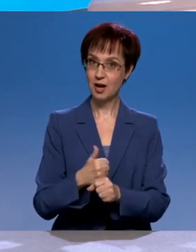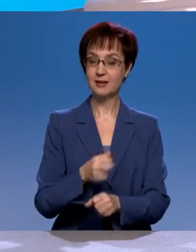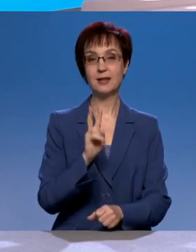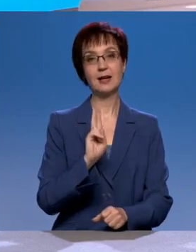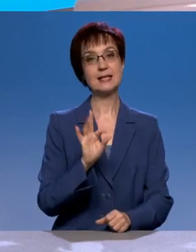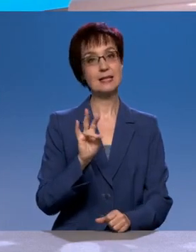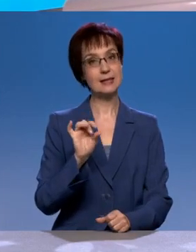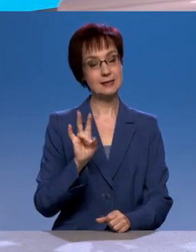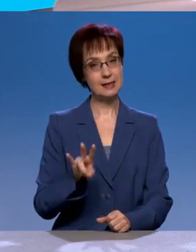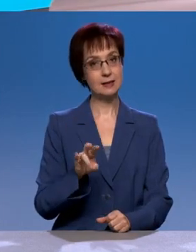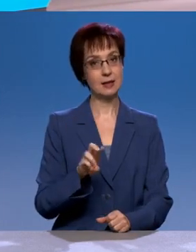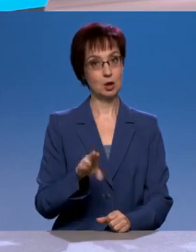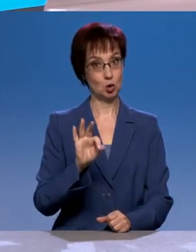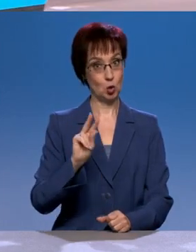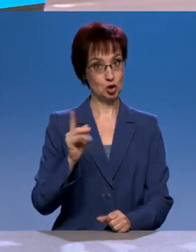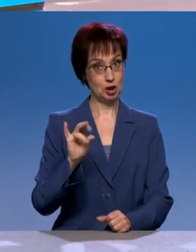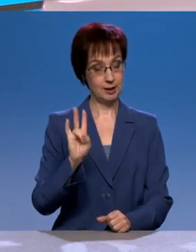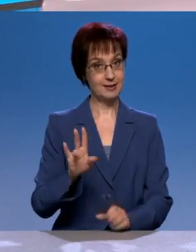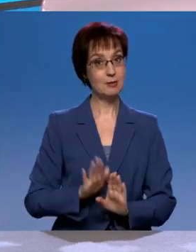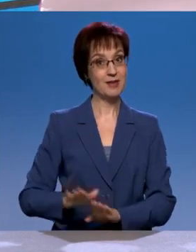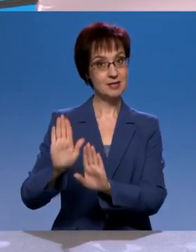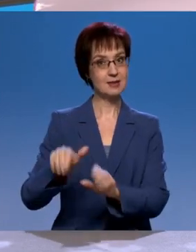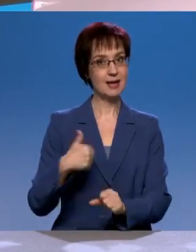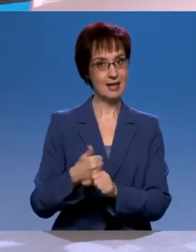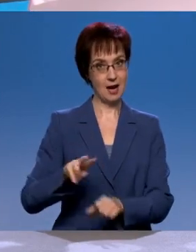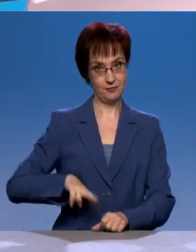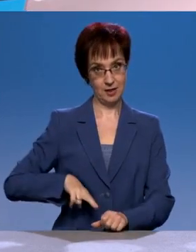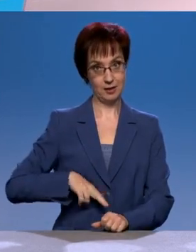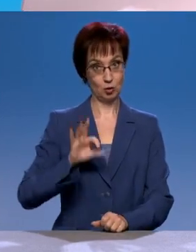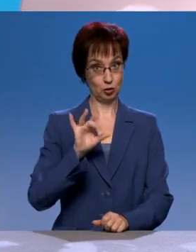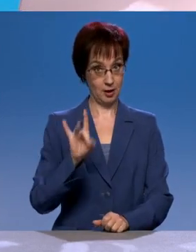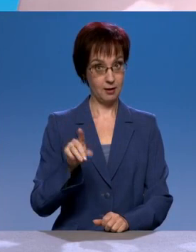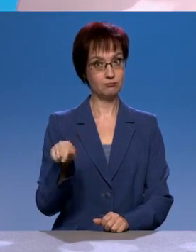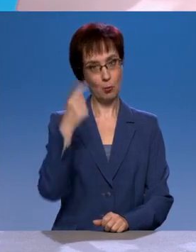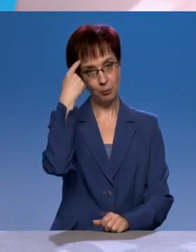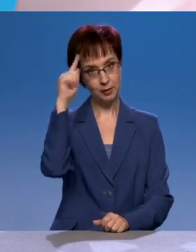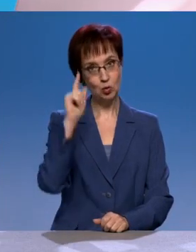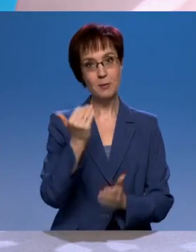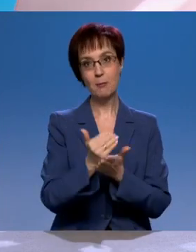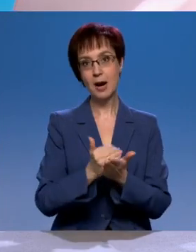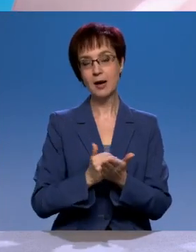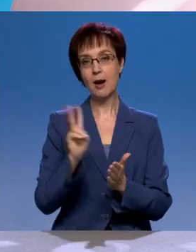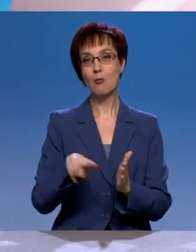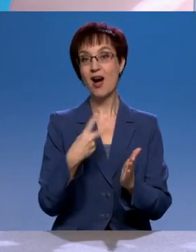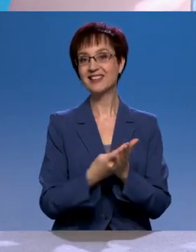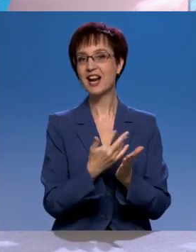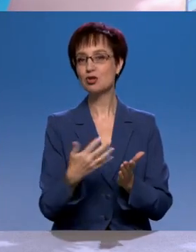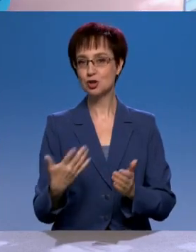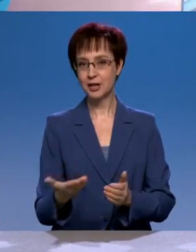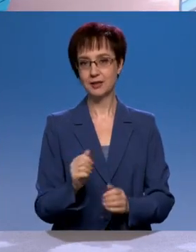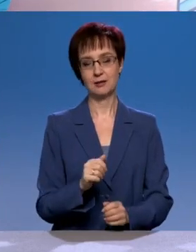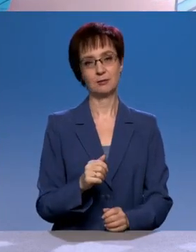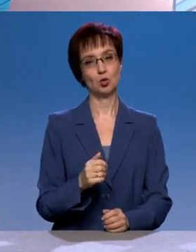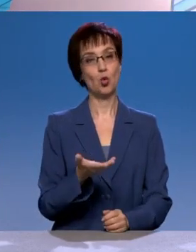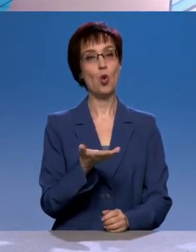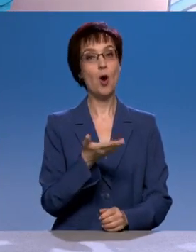ОТР, а еще человека, который придумал программу «Отражение», благодаря которой мы все здесь собрались. Отец-основатель программы «Отражение». Ну, придумываем программу